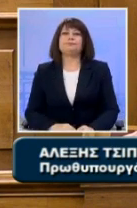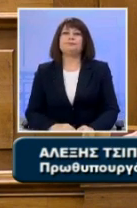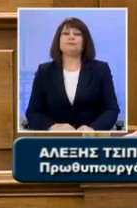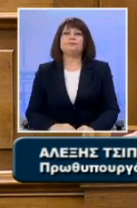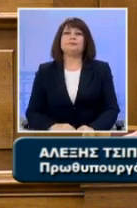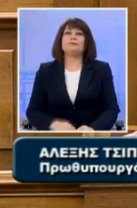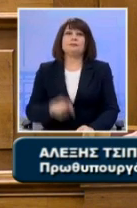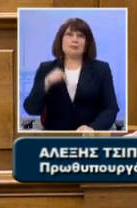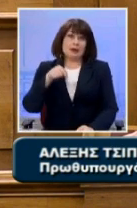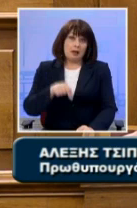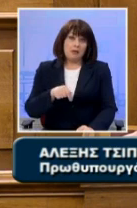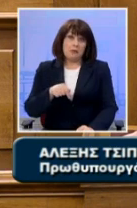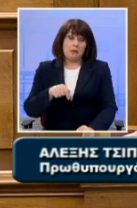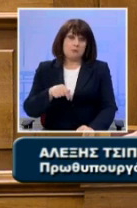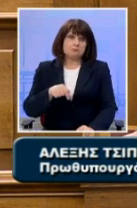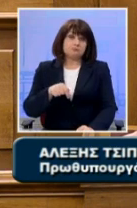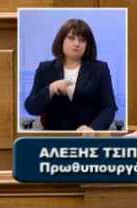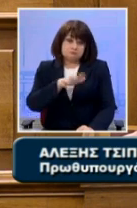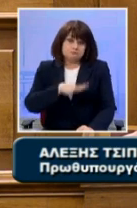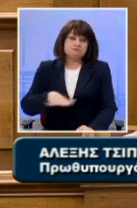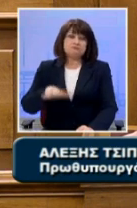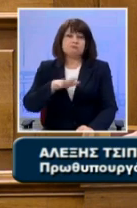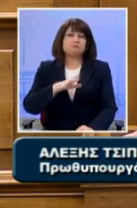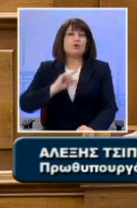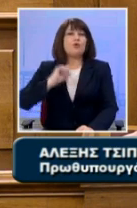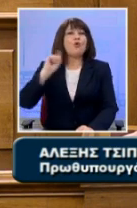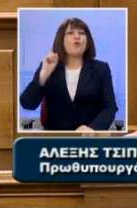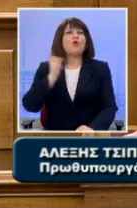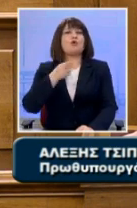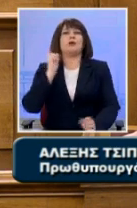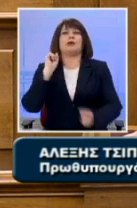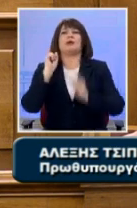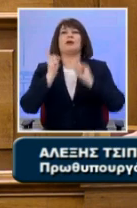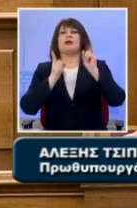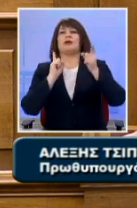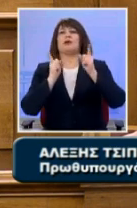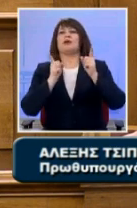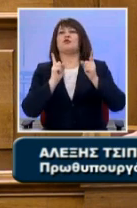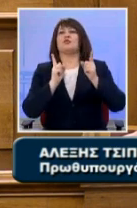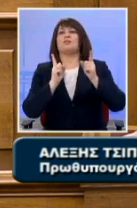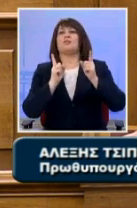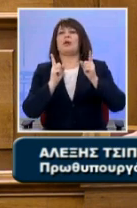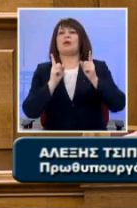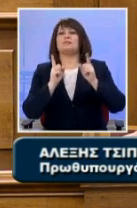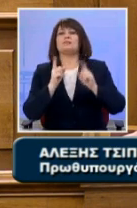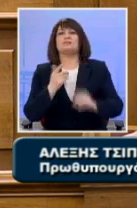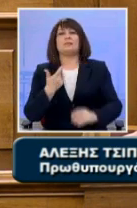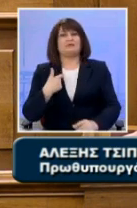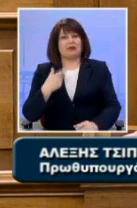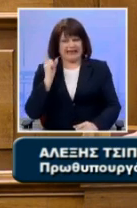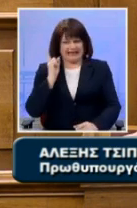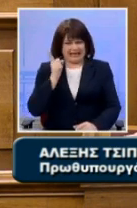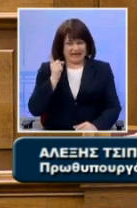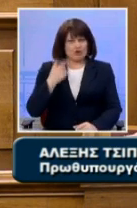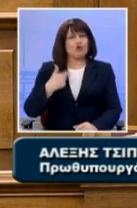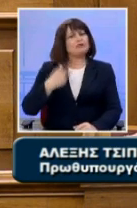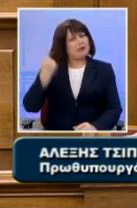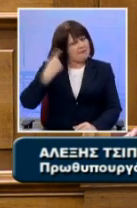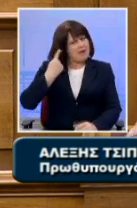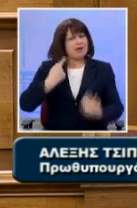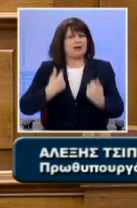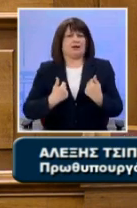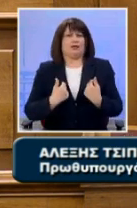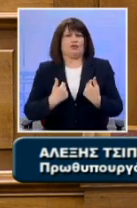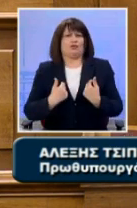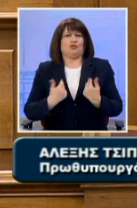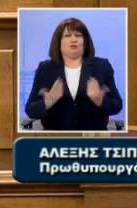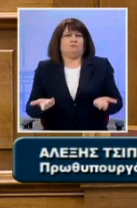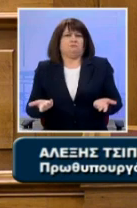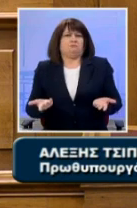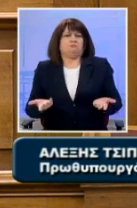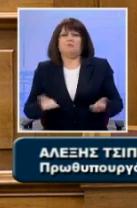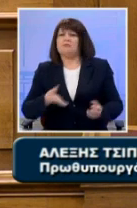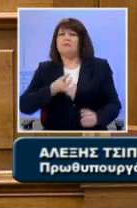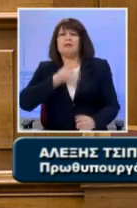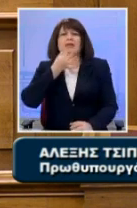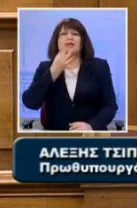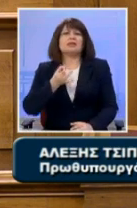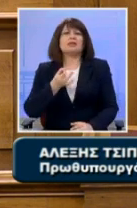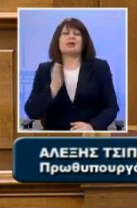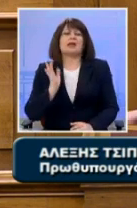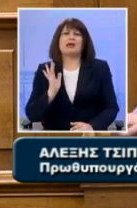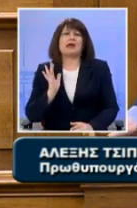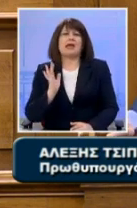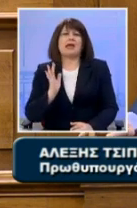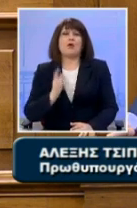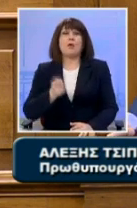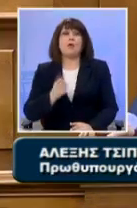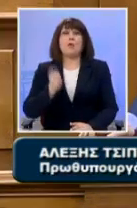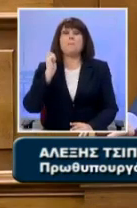σε αυτή τη ζωή και σε αυτόν τον κόσμο όλοι κρίνονται σε τελική ανάλυση και οι κρίνοντες κρίνονται. Δεν μιλώ λοιπόν, δεν θα μιλήσω